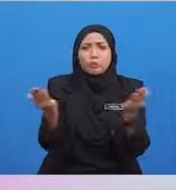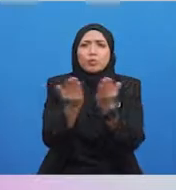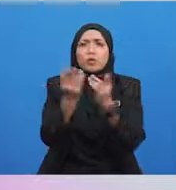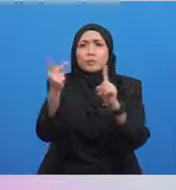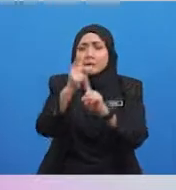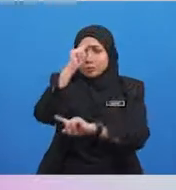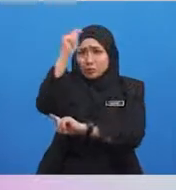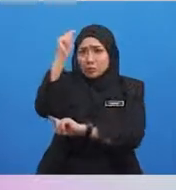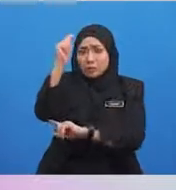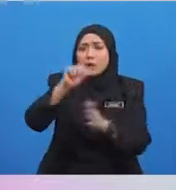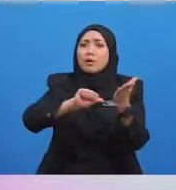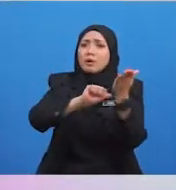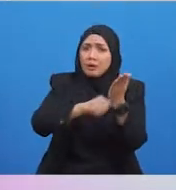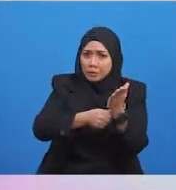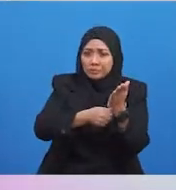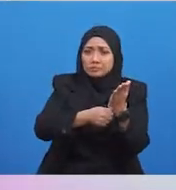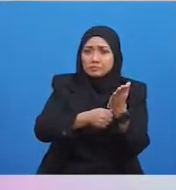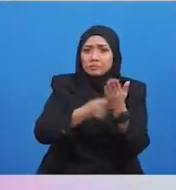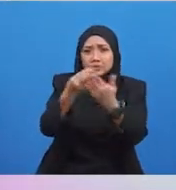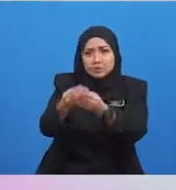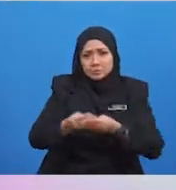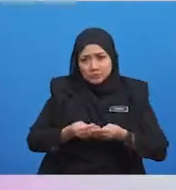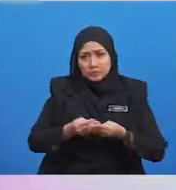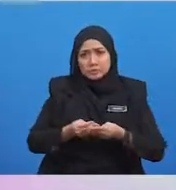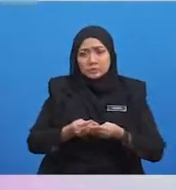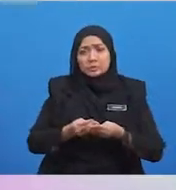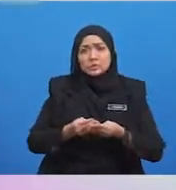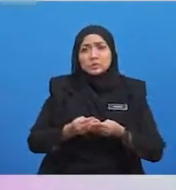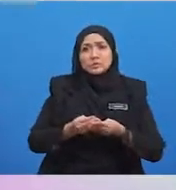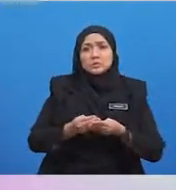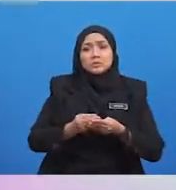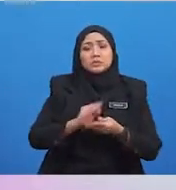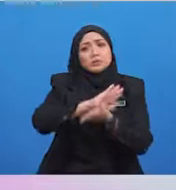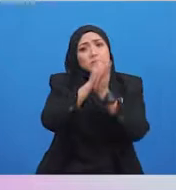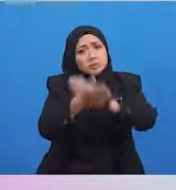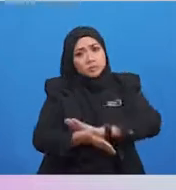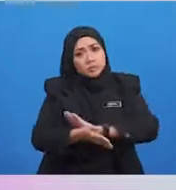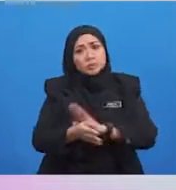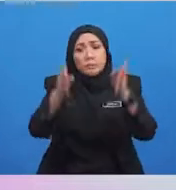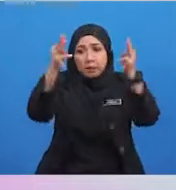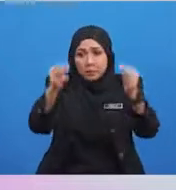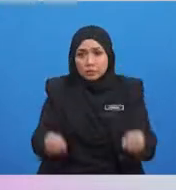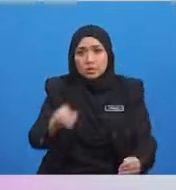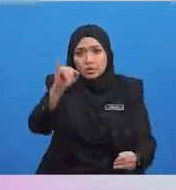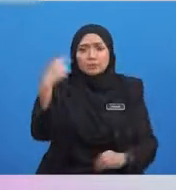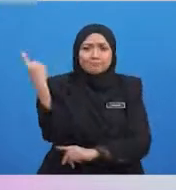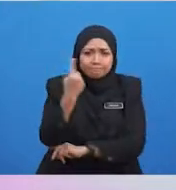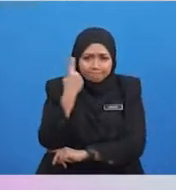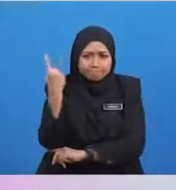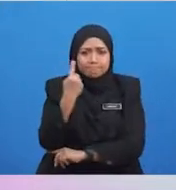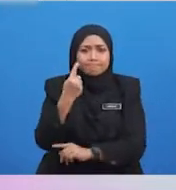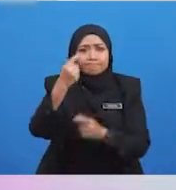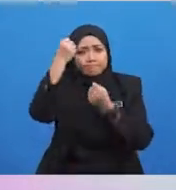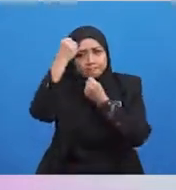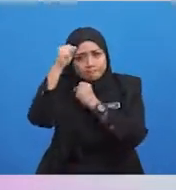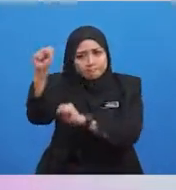agar menerima dan mengizinkan dirinya menjadi manusia yang sentiasa taat